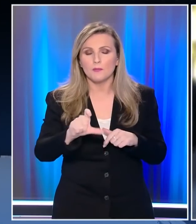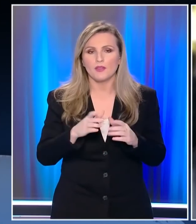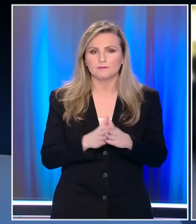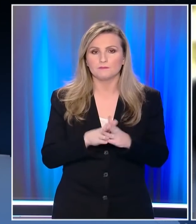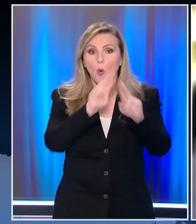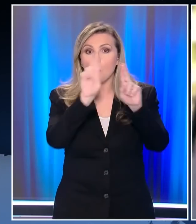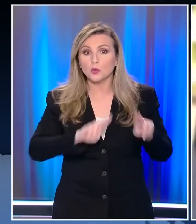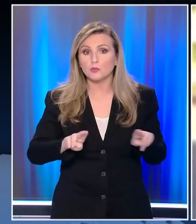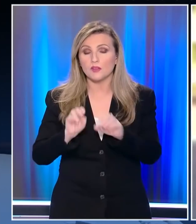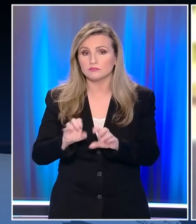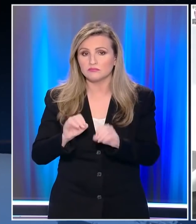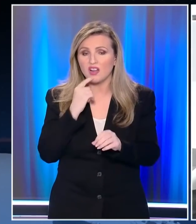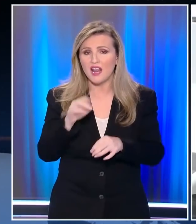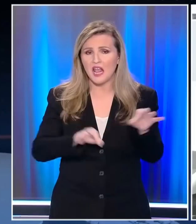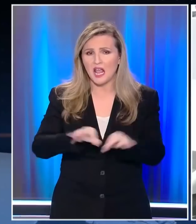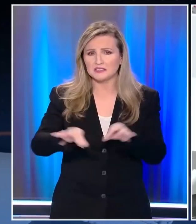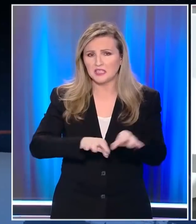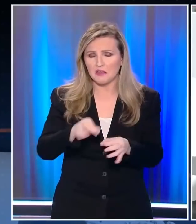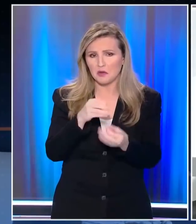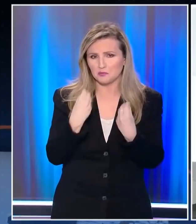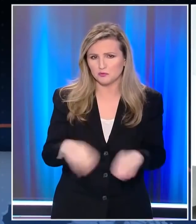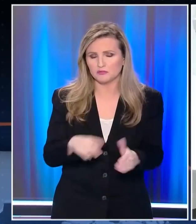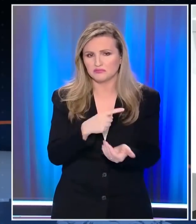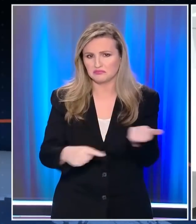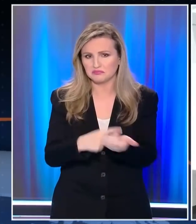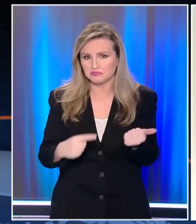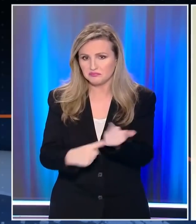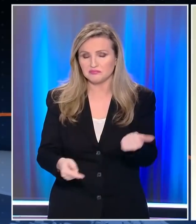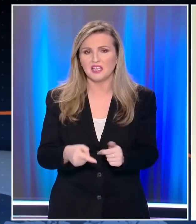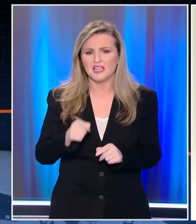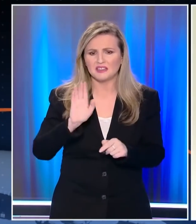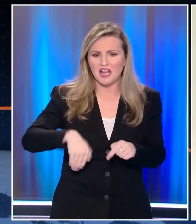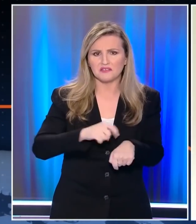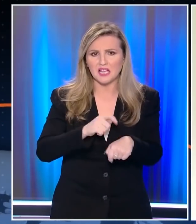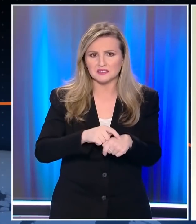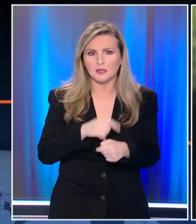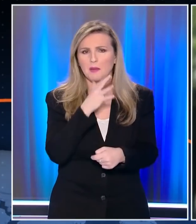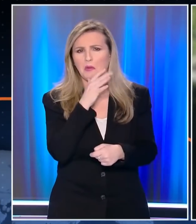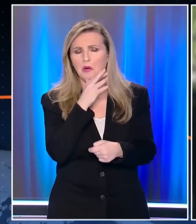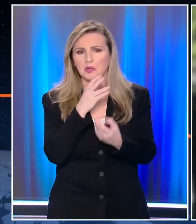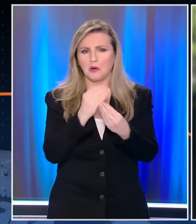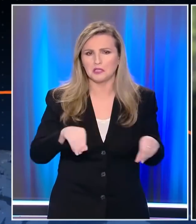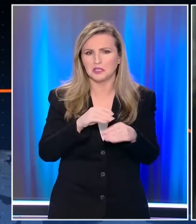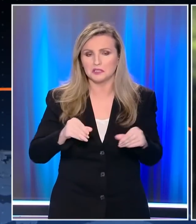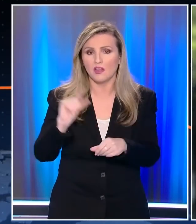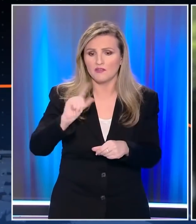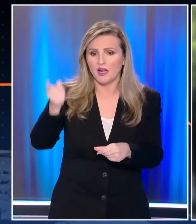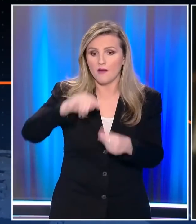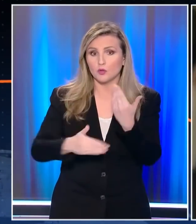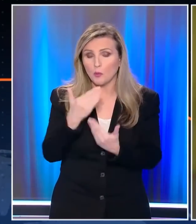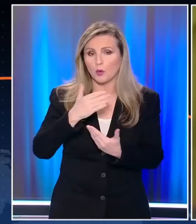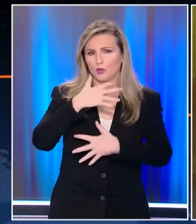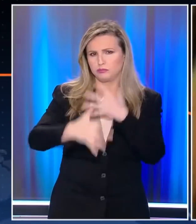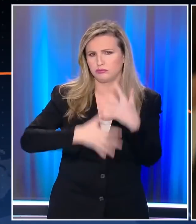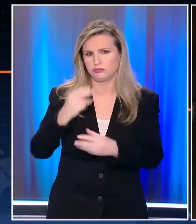για έλλειψη σχεδιασμού για το άνοιγμα, ακόμη και στη διανομή των self-test και λύσεις της τελευταίας στιγμής που θα προκαλέσουν δυσλειτουργία το πρωί της Δευτέρας στην